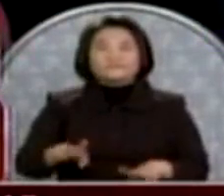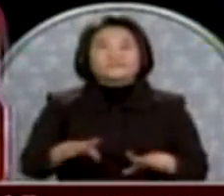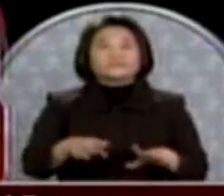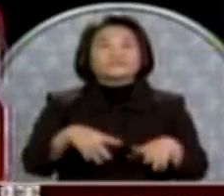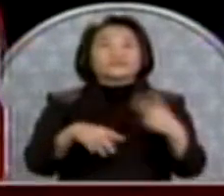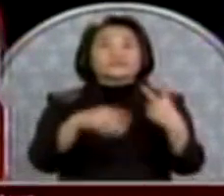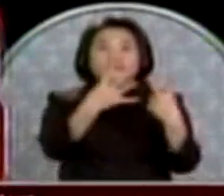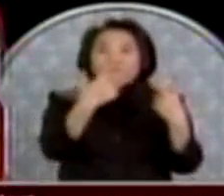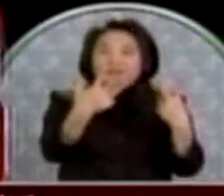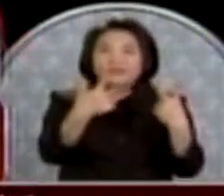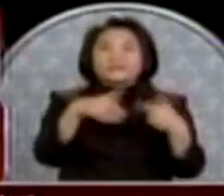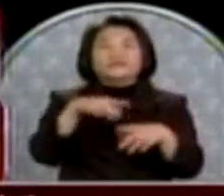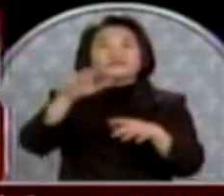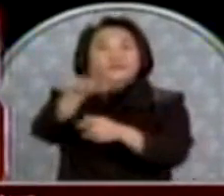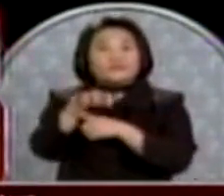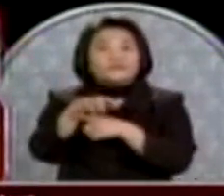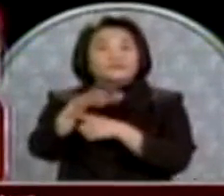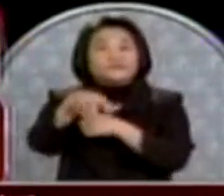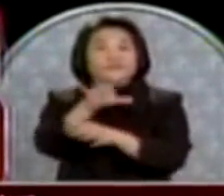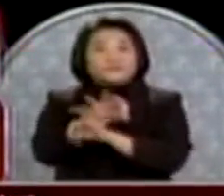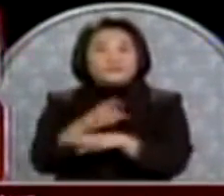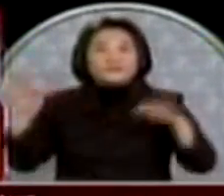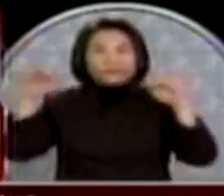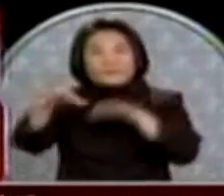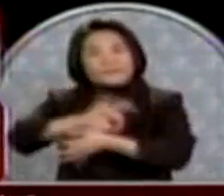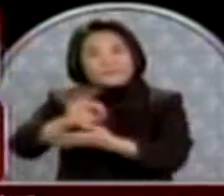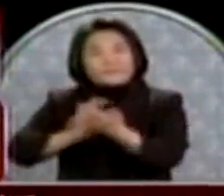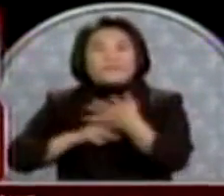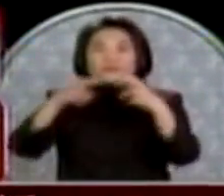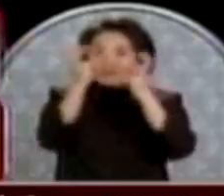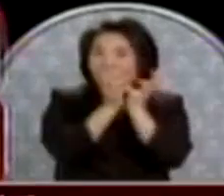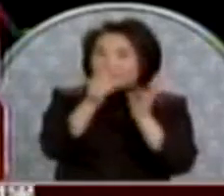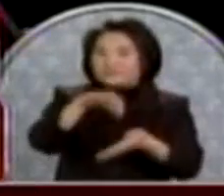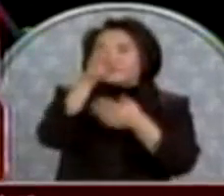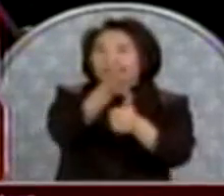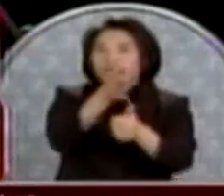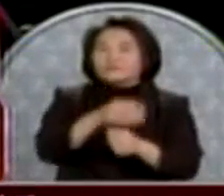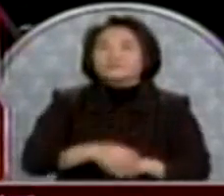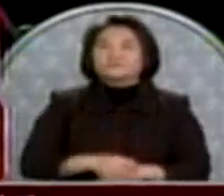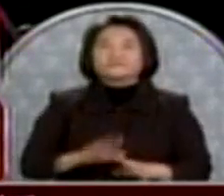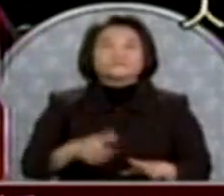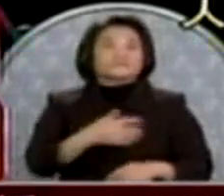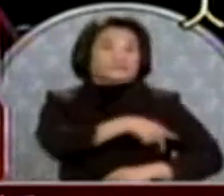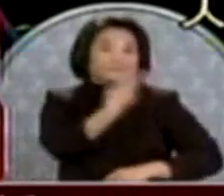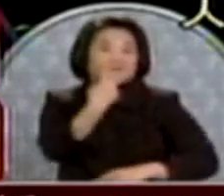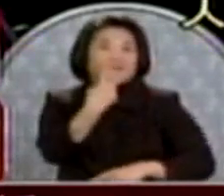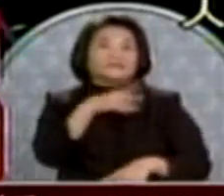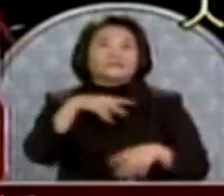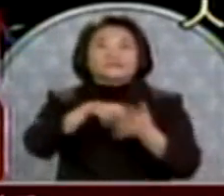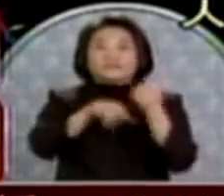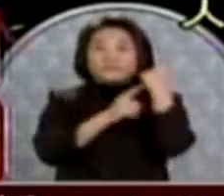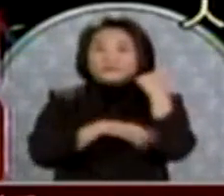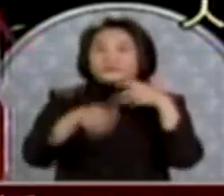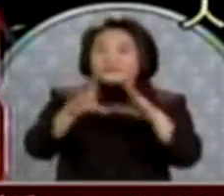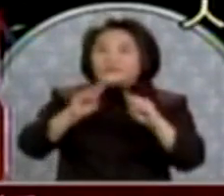请248农学市集召集人杨如门先生提出第四个问题。 星期二立法院通过土地